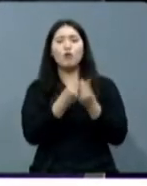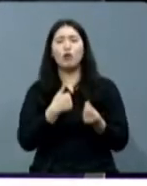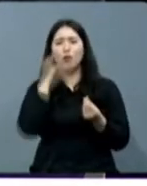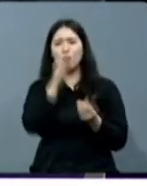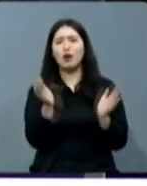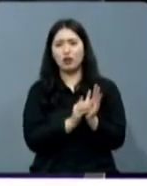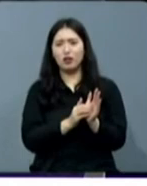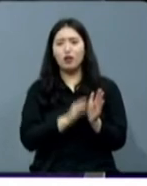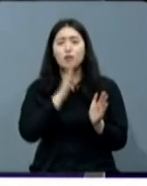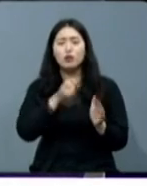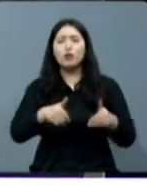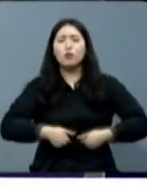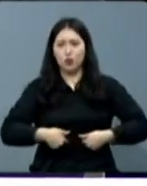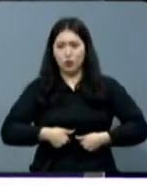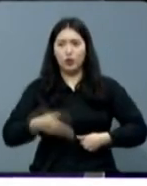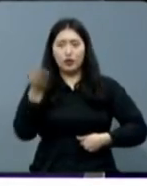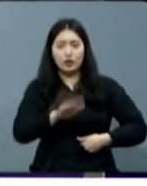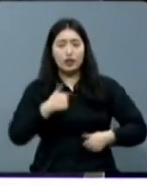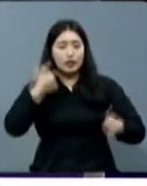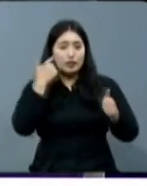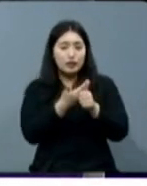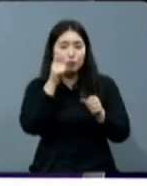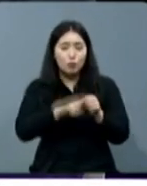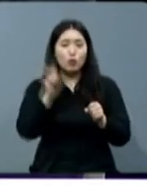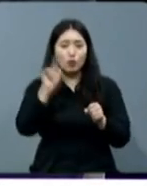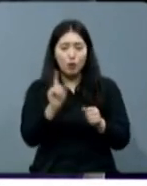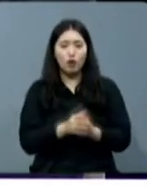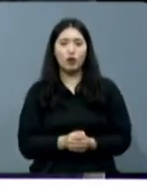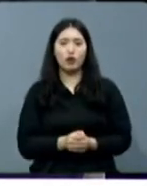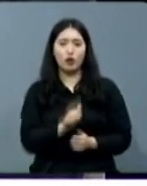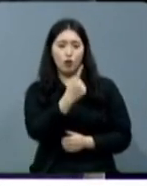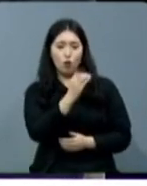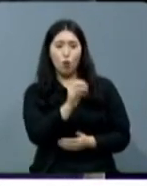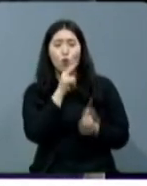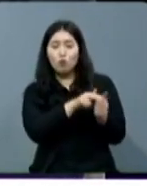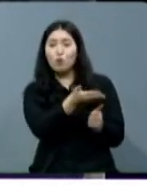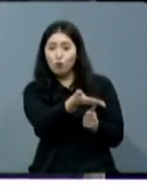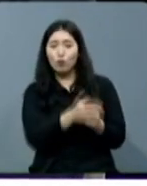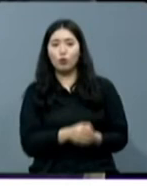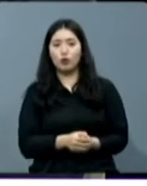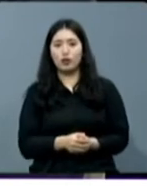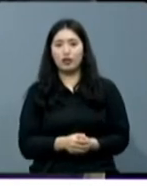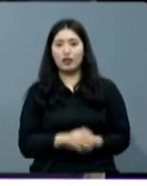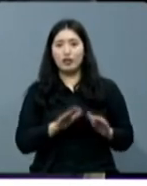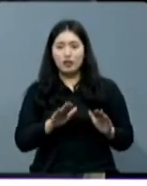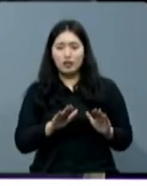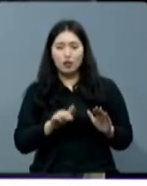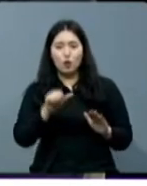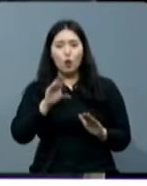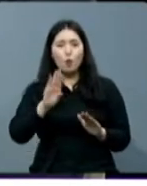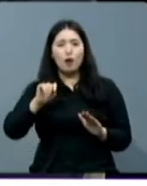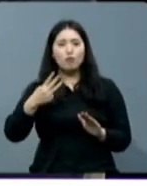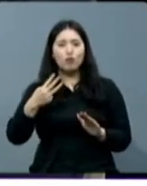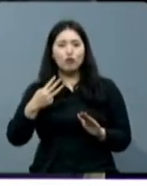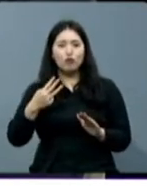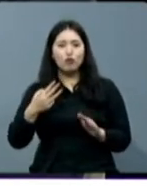다 해야 되는 것들입니다. 예. 그런데 제가 질문하고 싶은 것은요. 홍 후보님께서 이 성장, 5만 불로 가기 위한